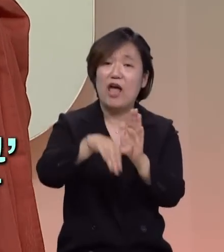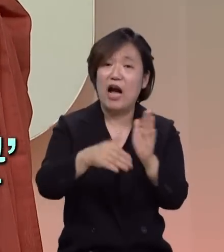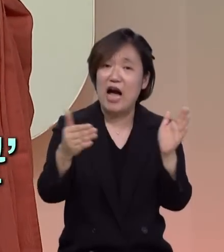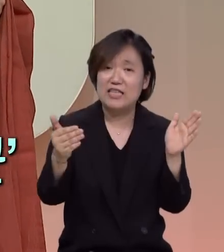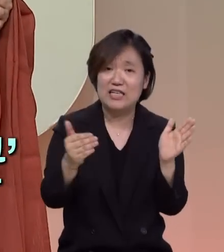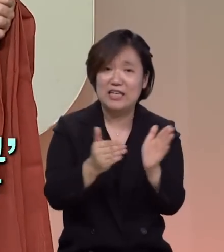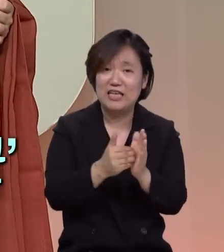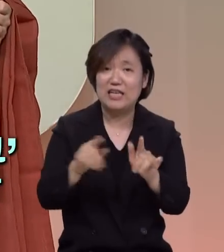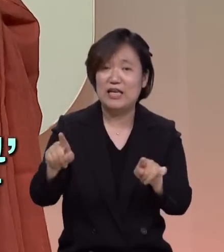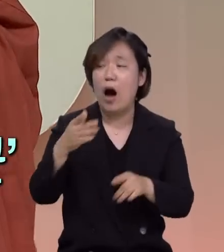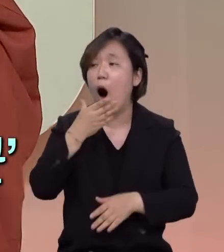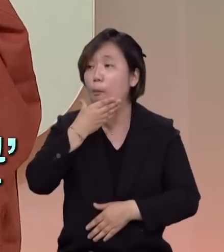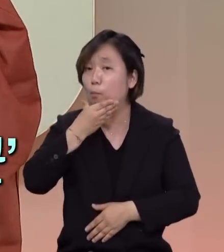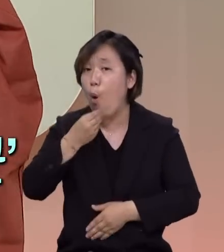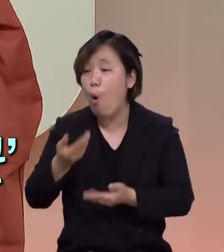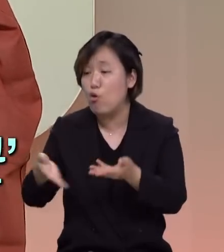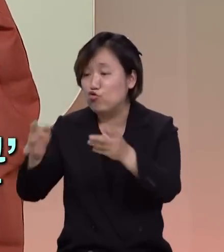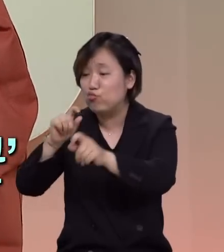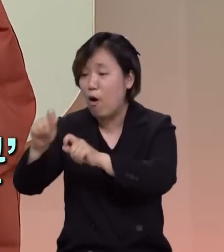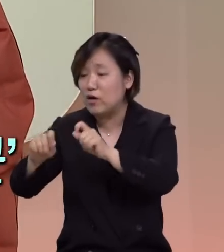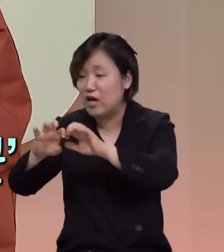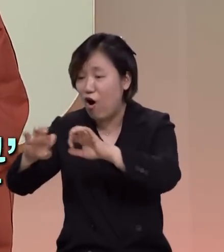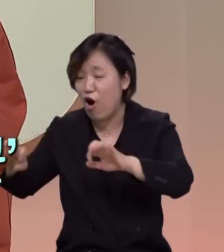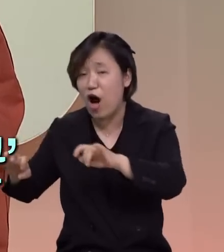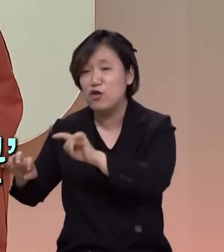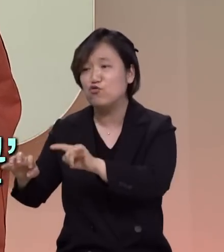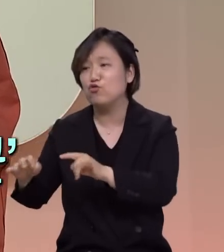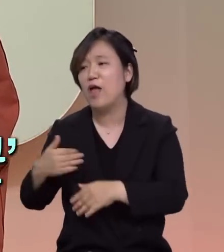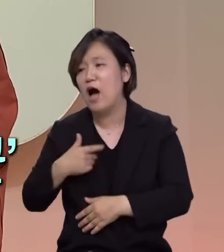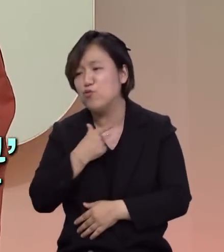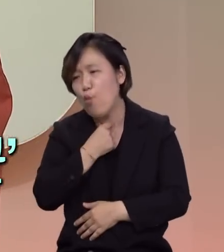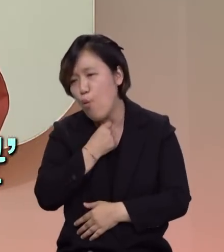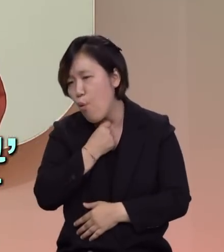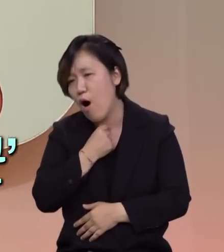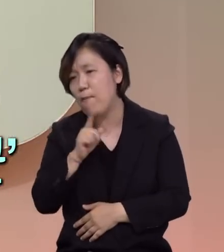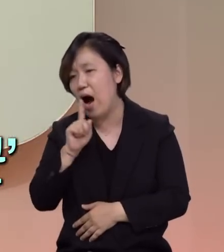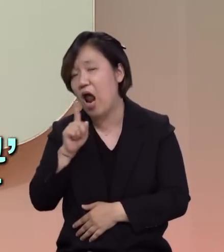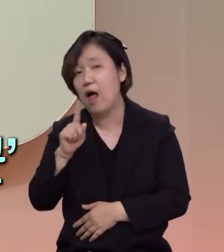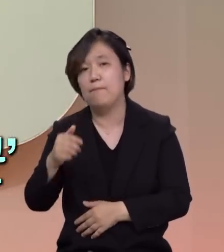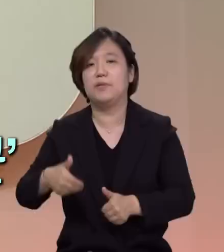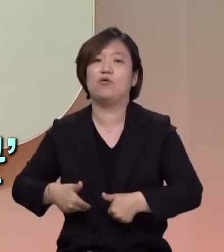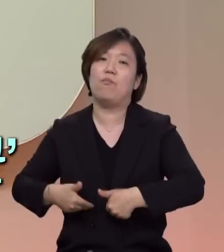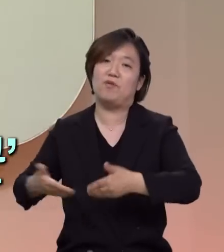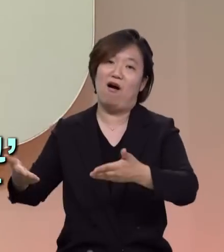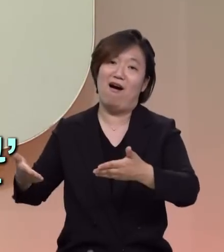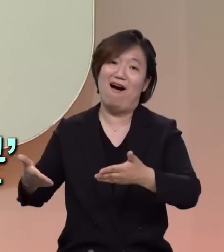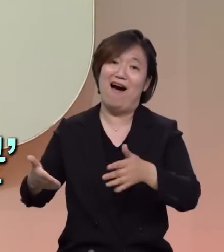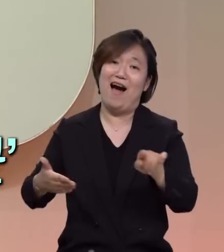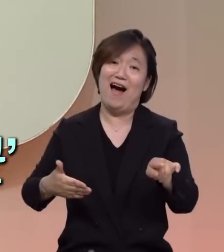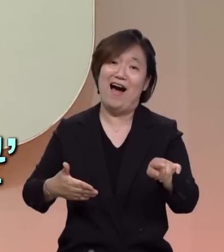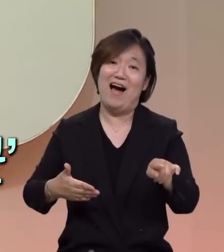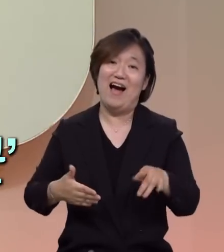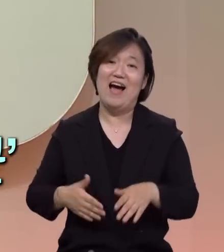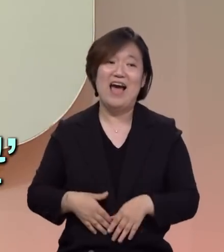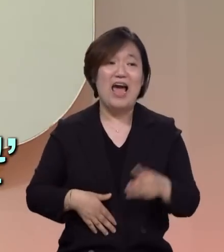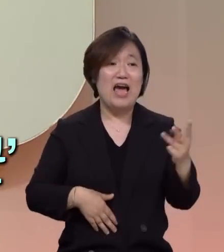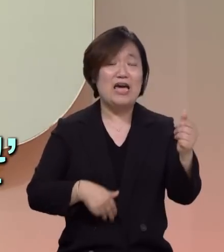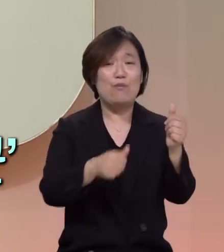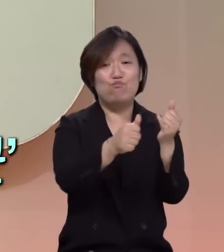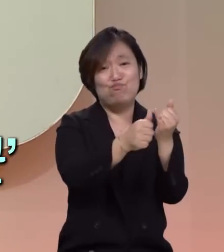열어서 소원을 말할 필요가 없을 정도로 마지막 세상을 떠나는 그날까지